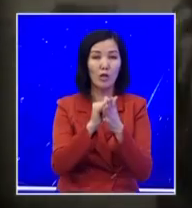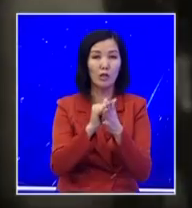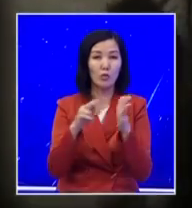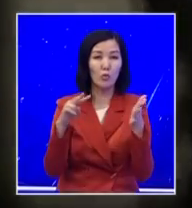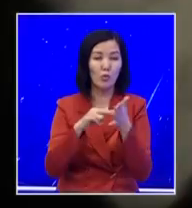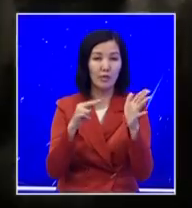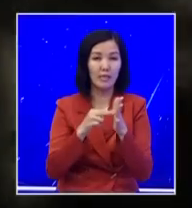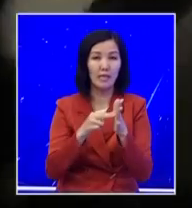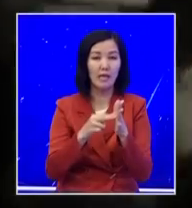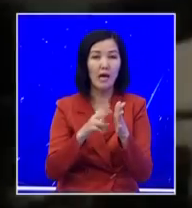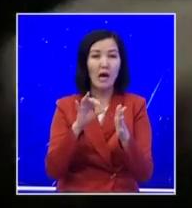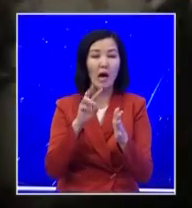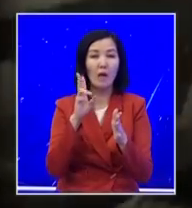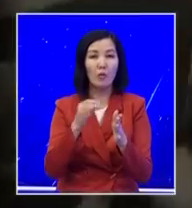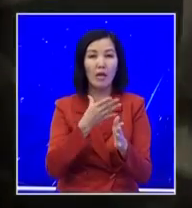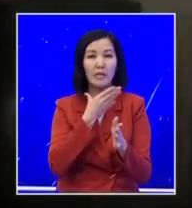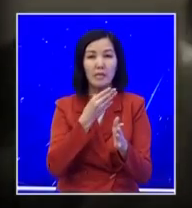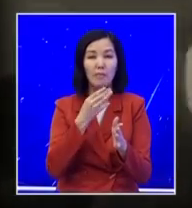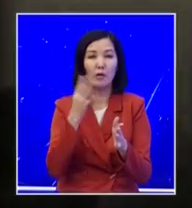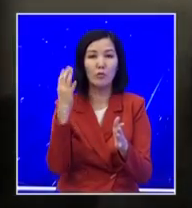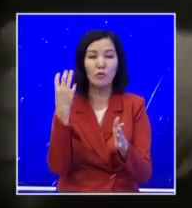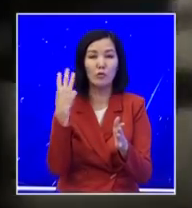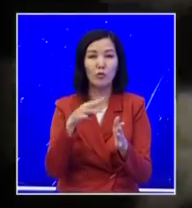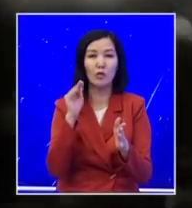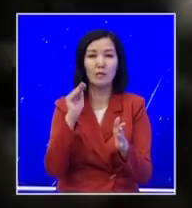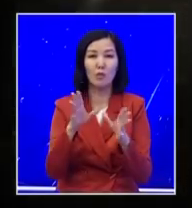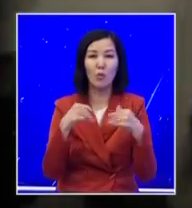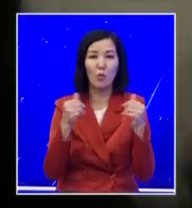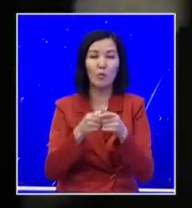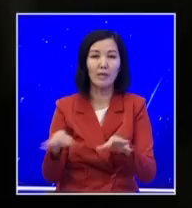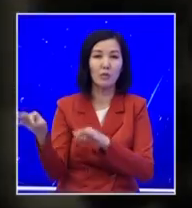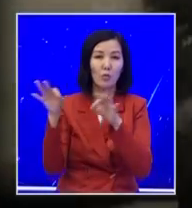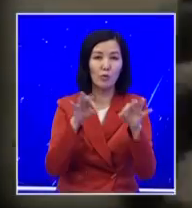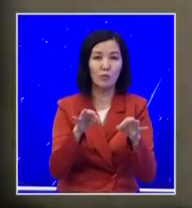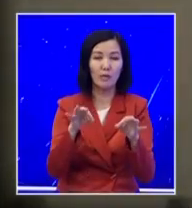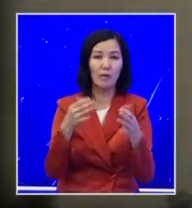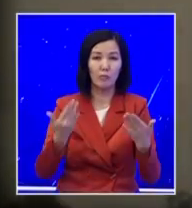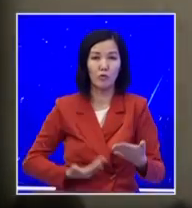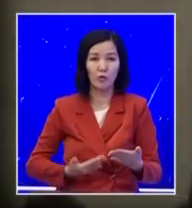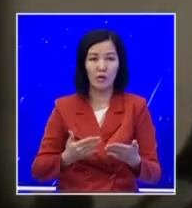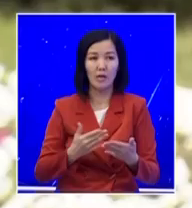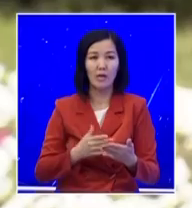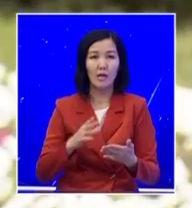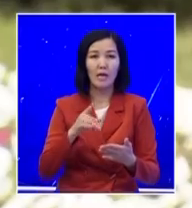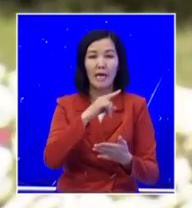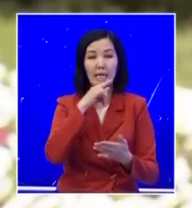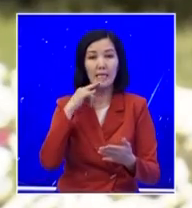Ақмола, Торғай, Семей облысына Ресейден 430 мың аса отбасы көшіп келді. Ресейлік империя тұсында